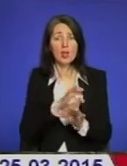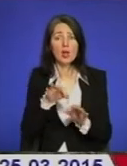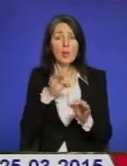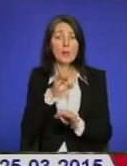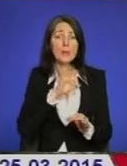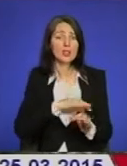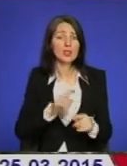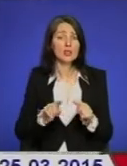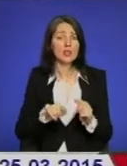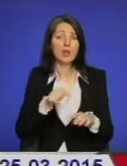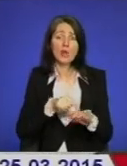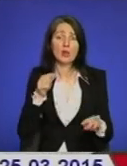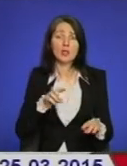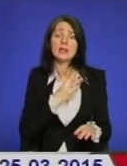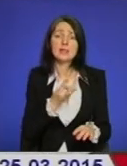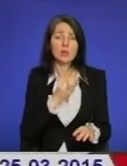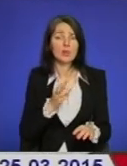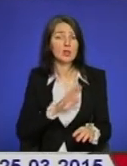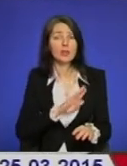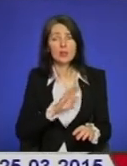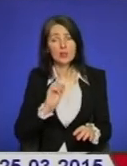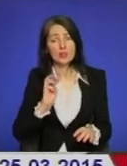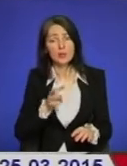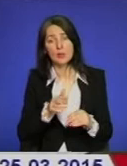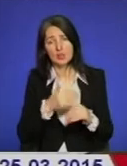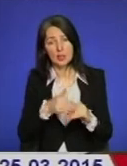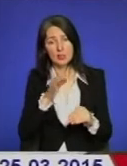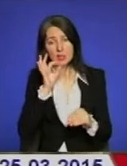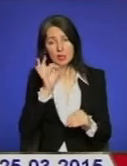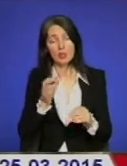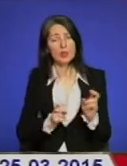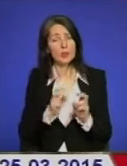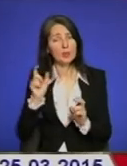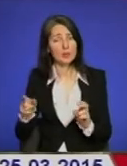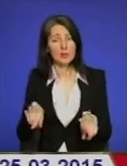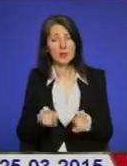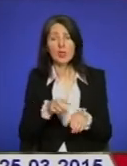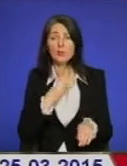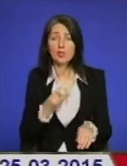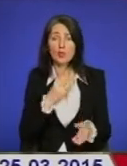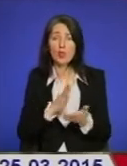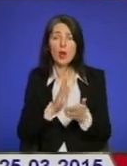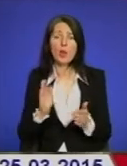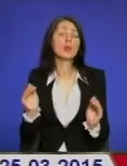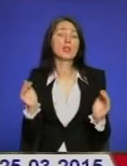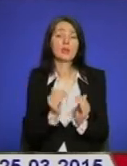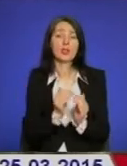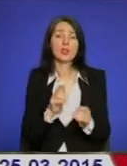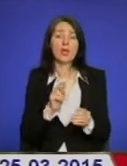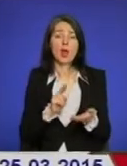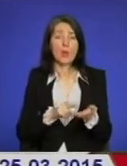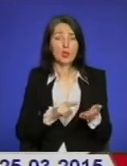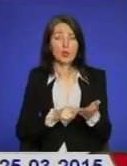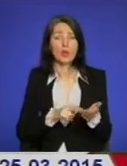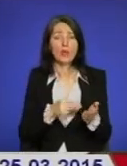швидше реагуватиме на стимули ніж на санкції кажуть підприємці таким стимулом мало б бути зменшення податкового тягаря